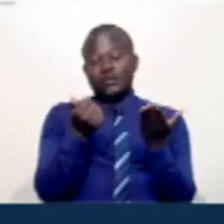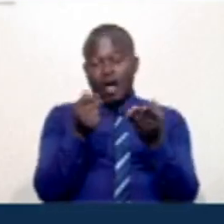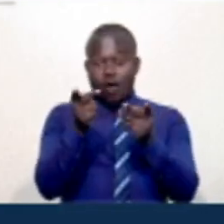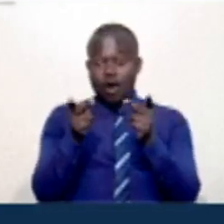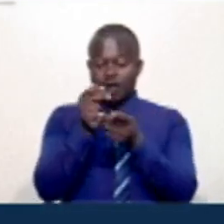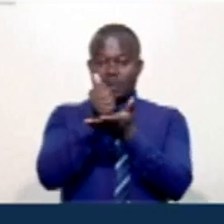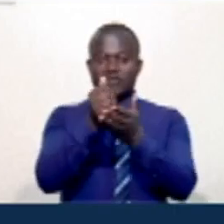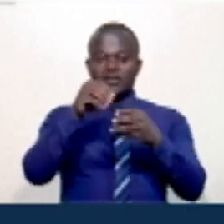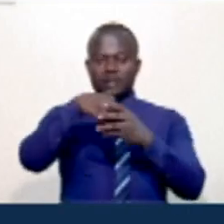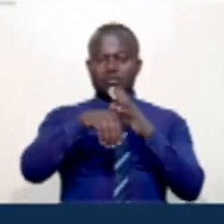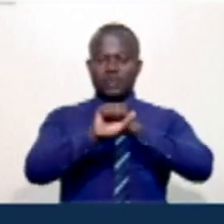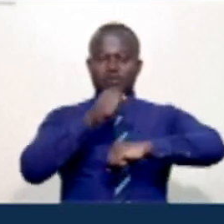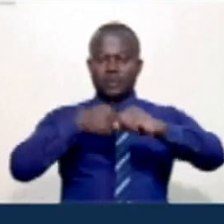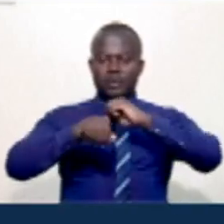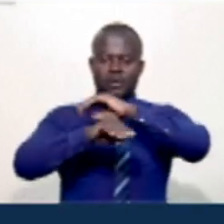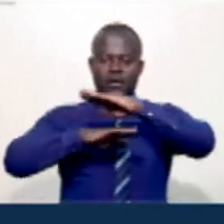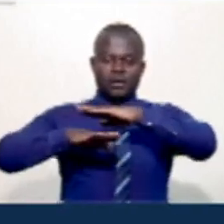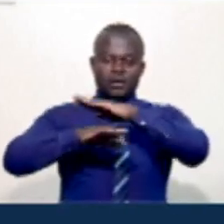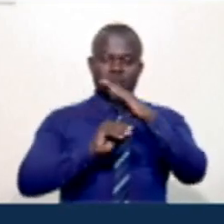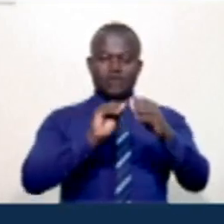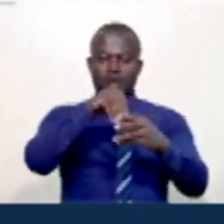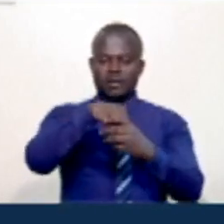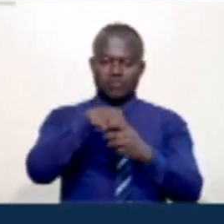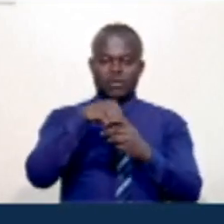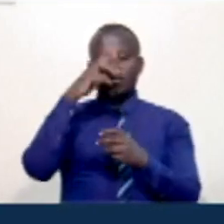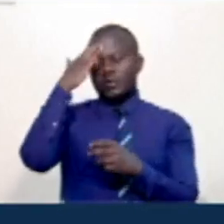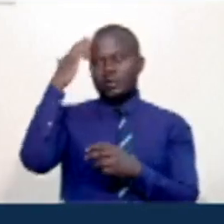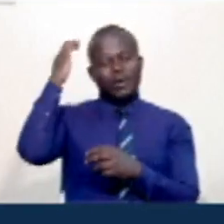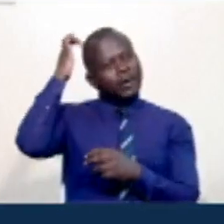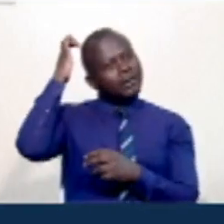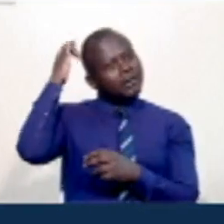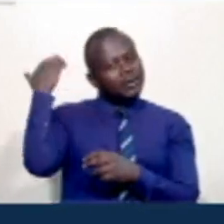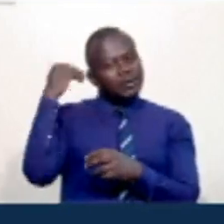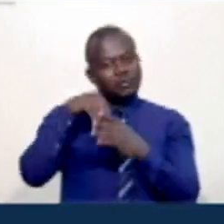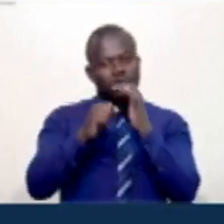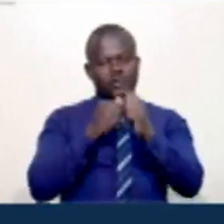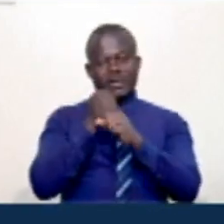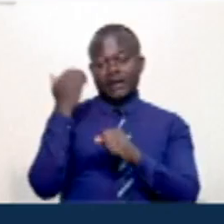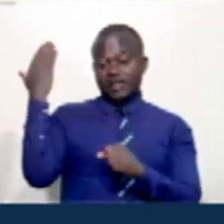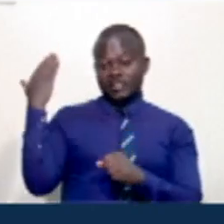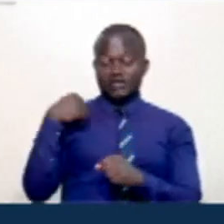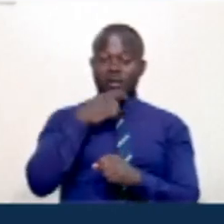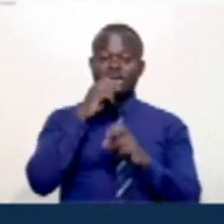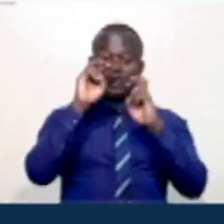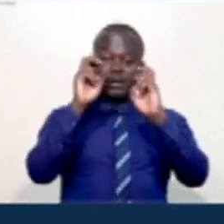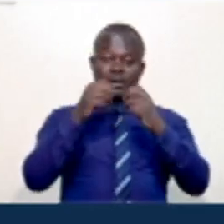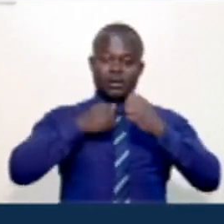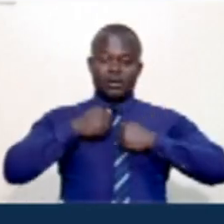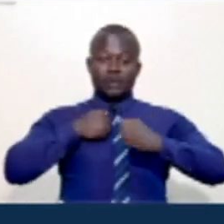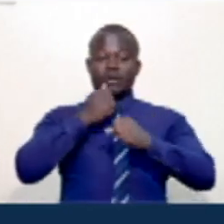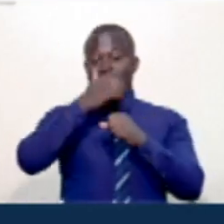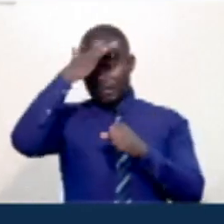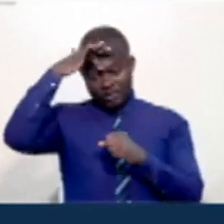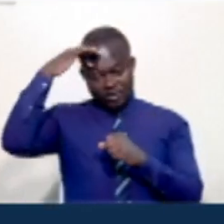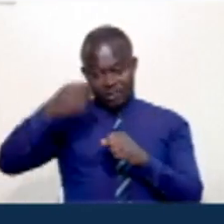enabling environment rero hazamo na nibikorwa remezo hazamo uribuka mu myaka yashize haruko ntabantu bajyaga bavuga bati mu Rwanda kwakorera biragoye